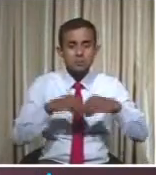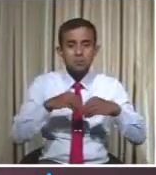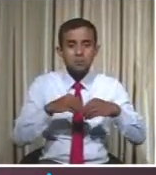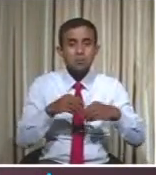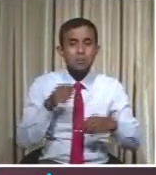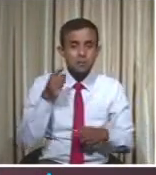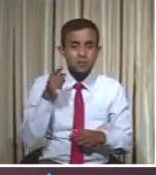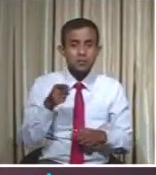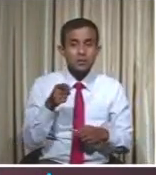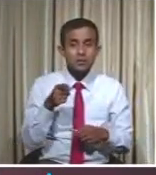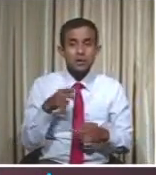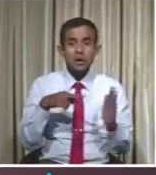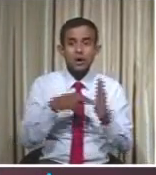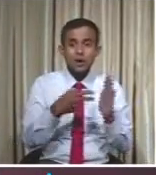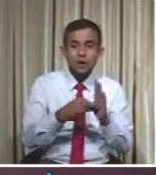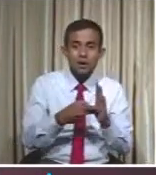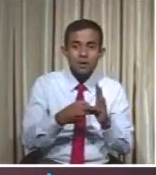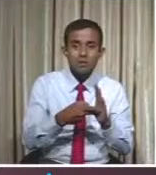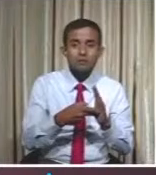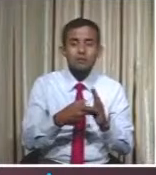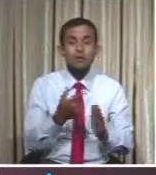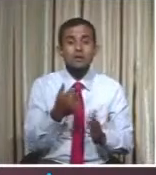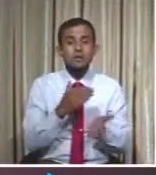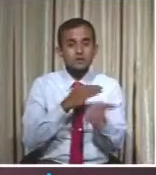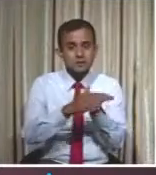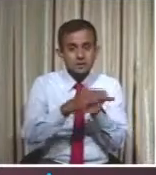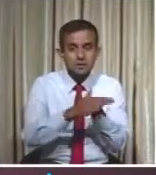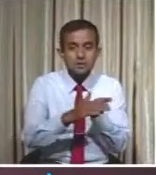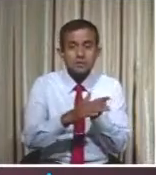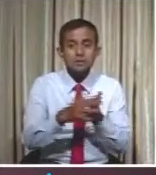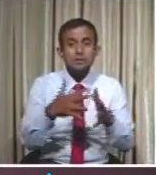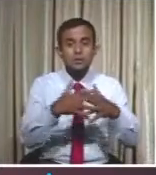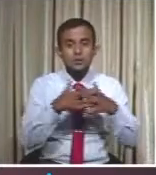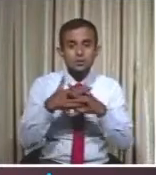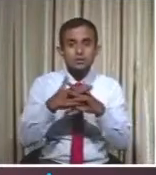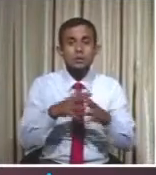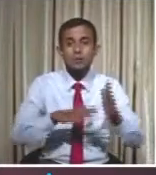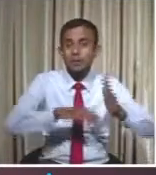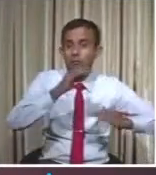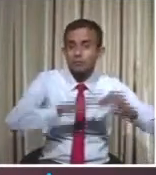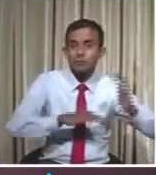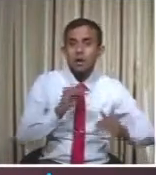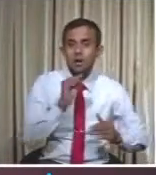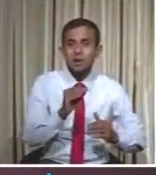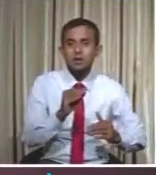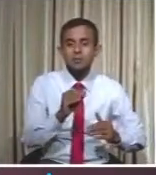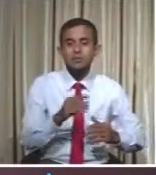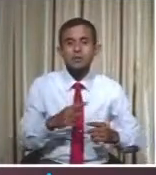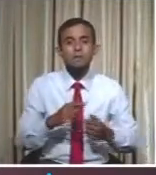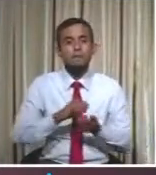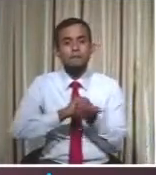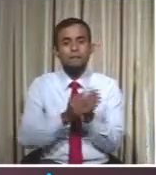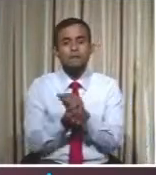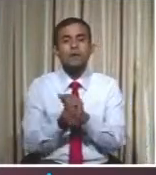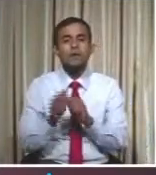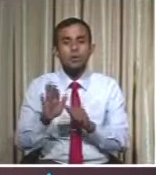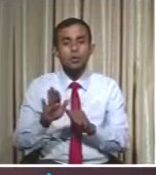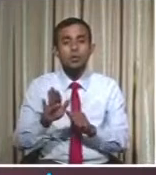සඳහා අයවැයත් සහනාධාරත් ඒවත් අපි පාවිච්චි කරනවා නම් වෙනස් විය යුත්තේ